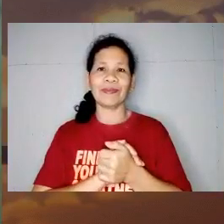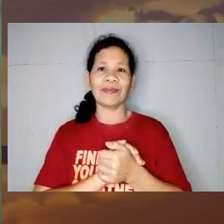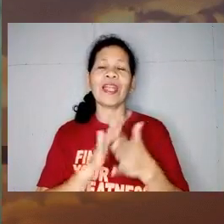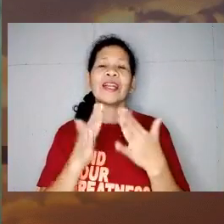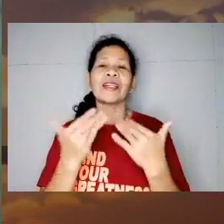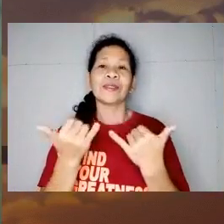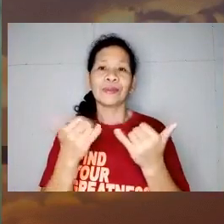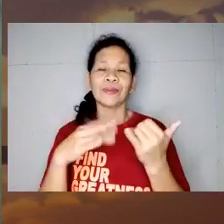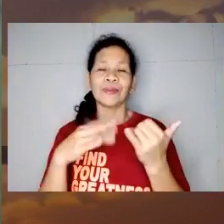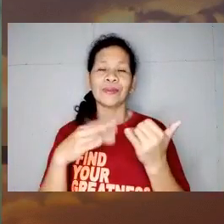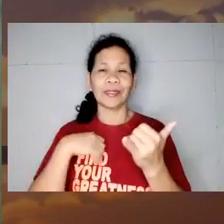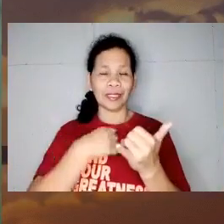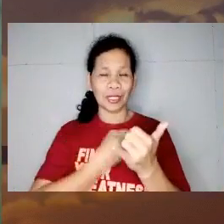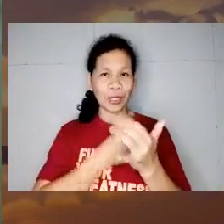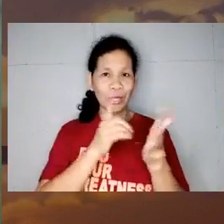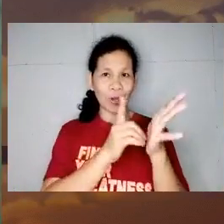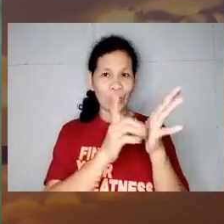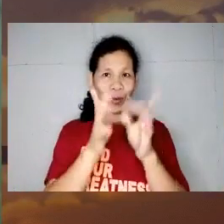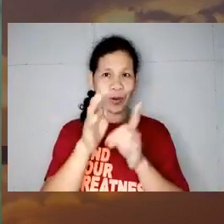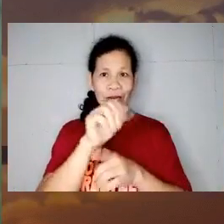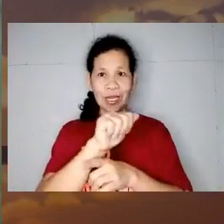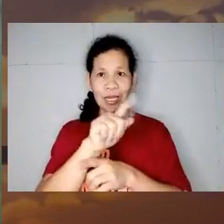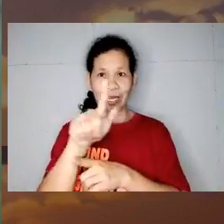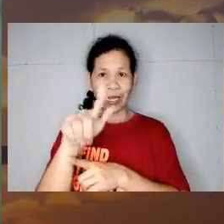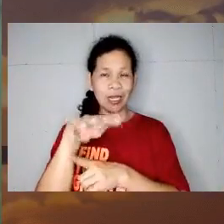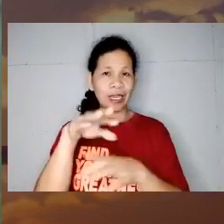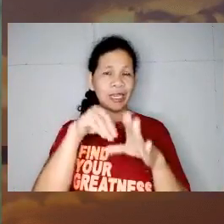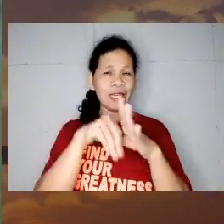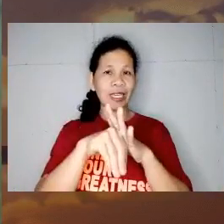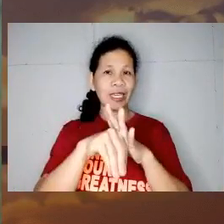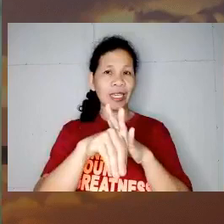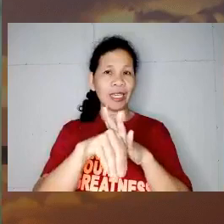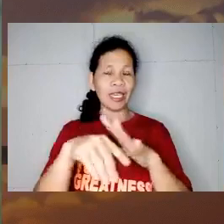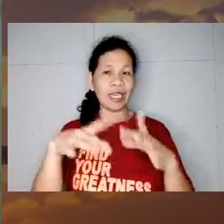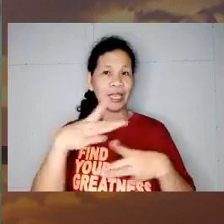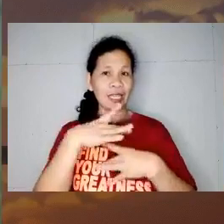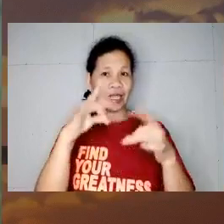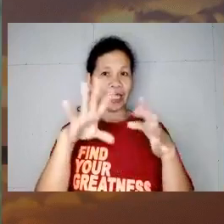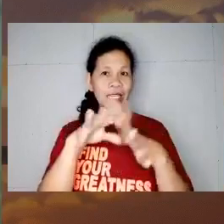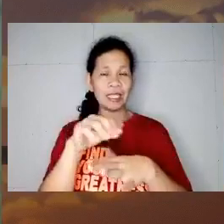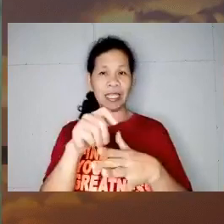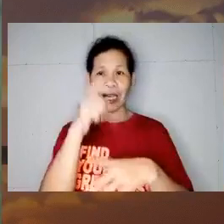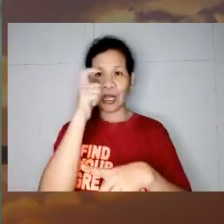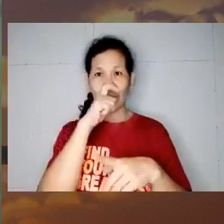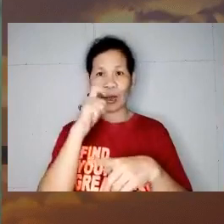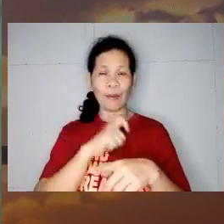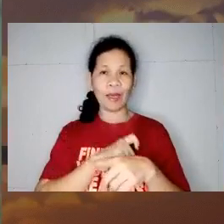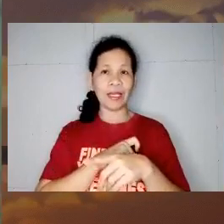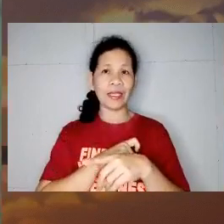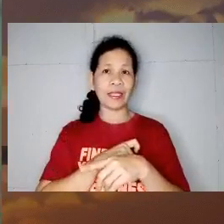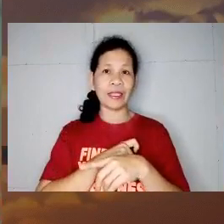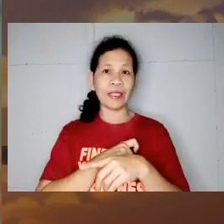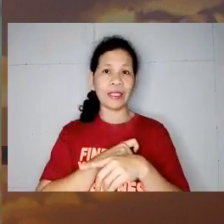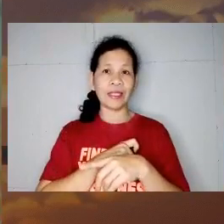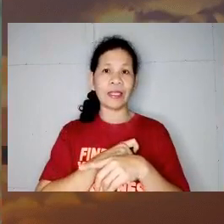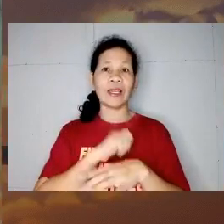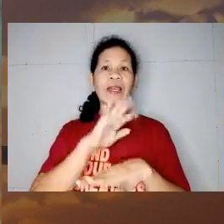devotional, which is found in Desire of Ages, dito na lahat